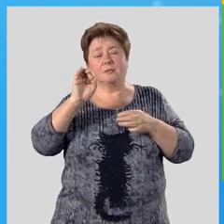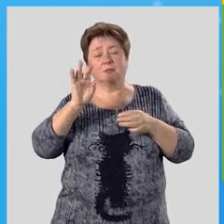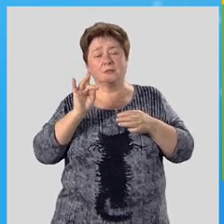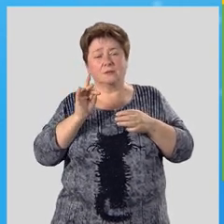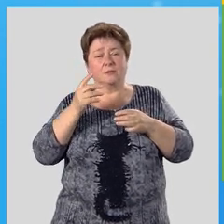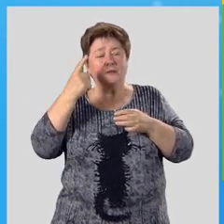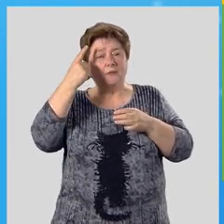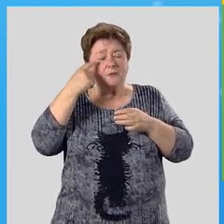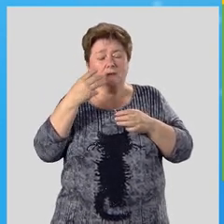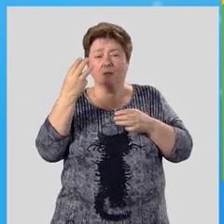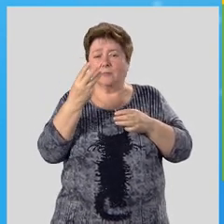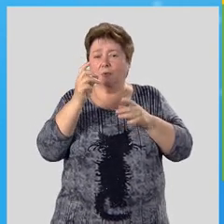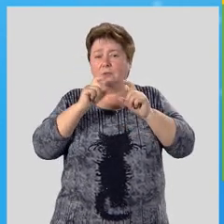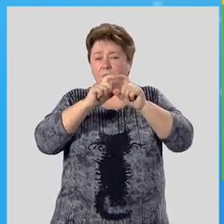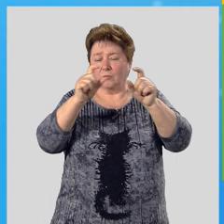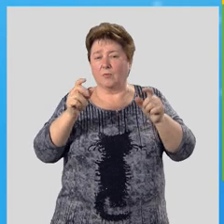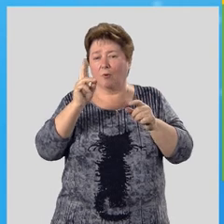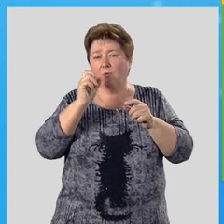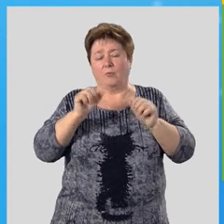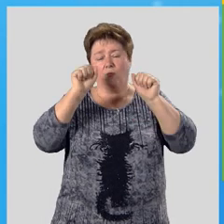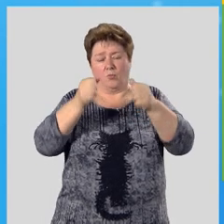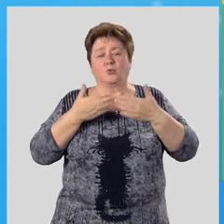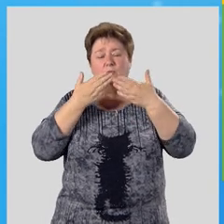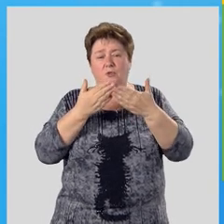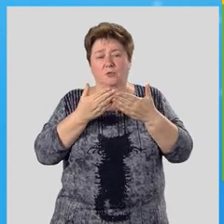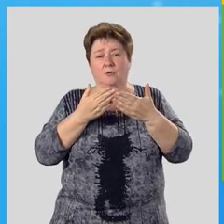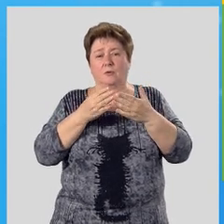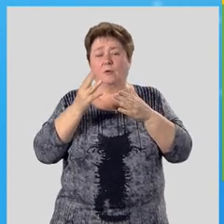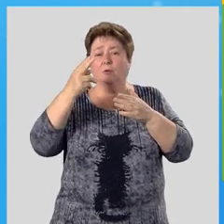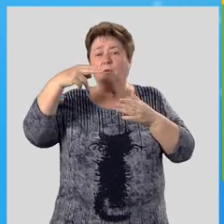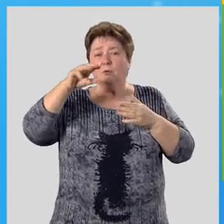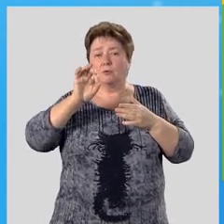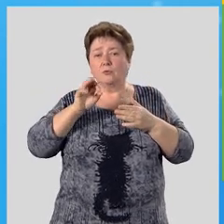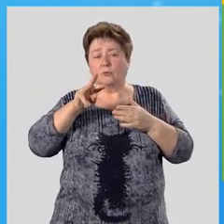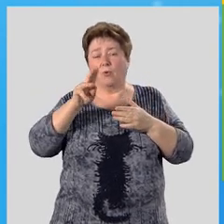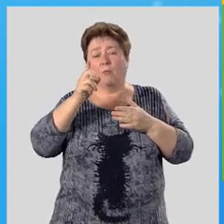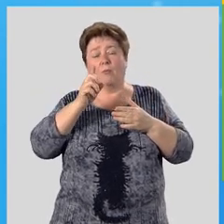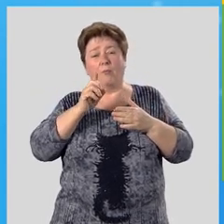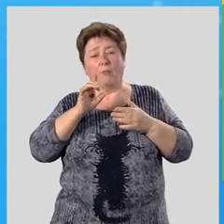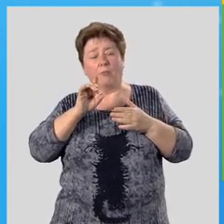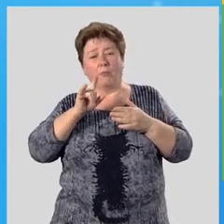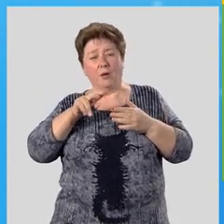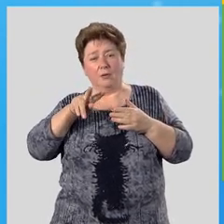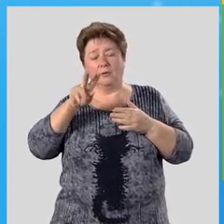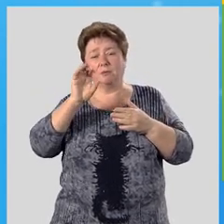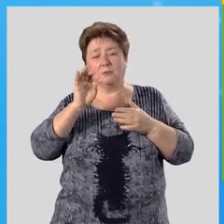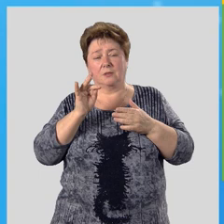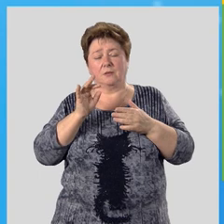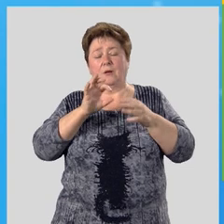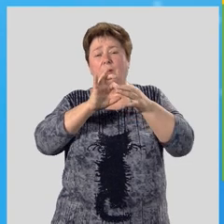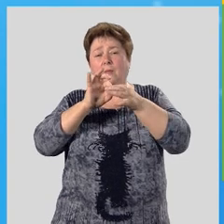Зная трехбуквенный код, мы опять его можем прочитать «дом был сер».